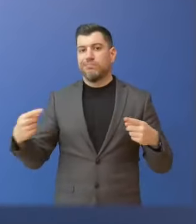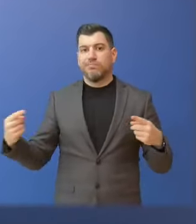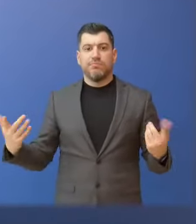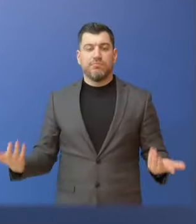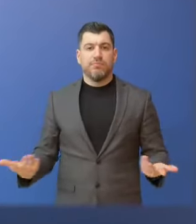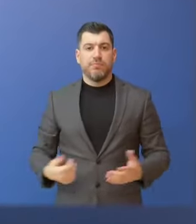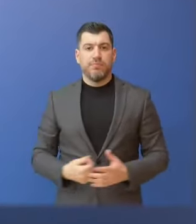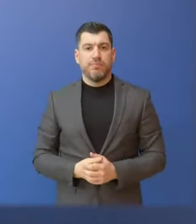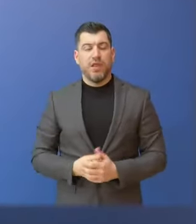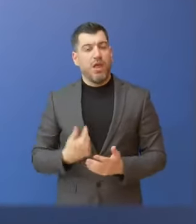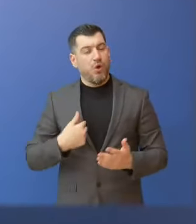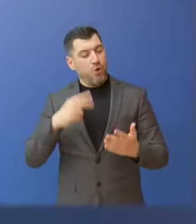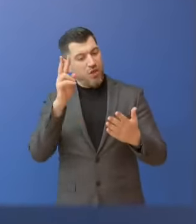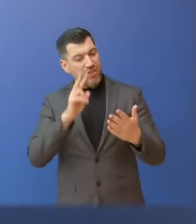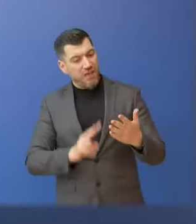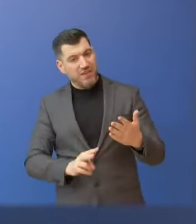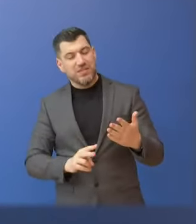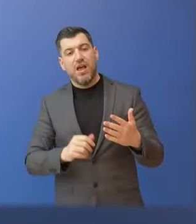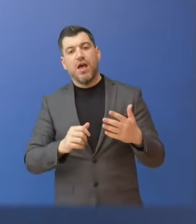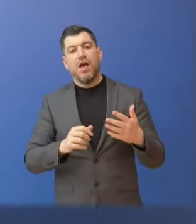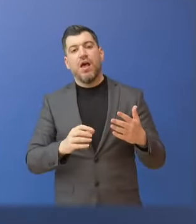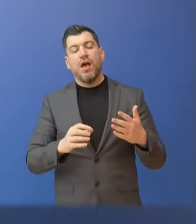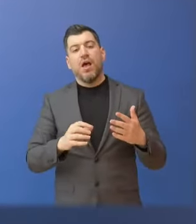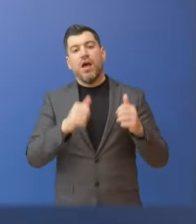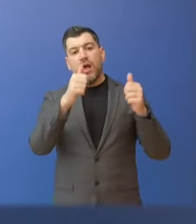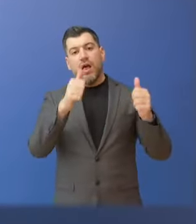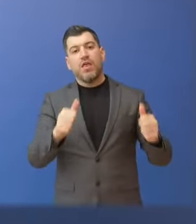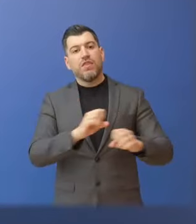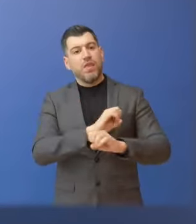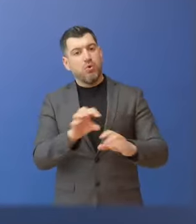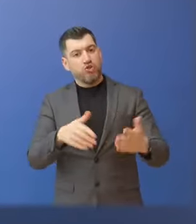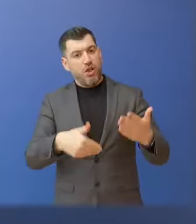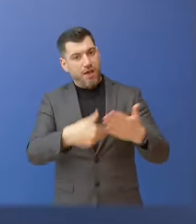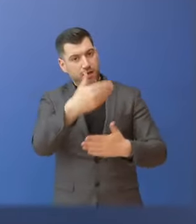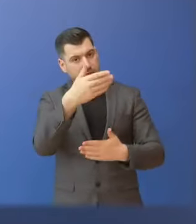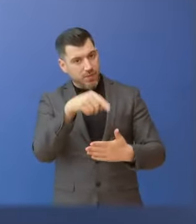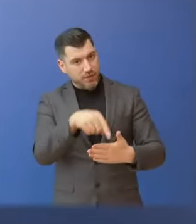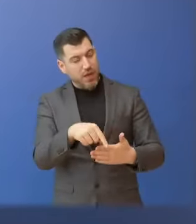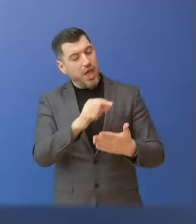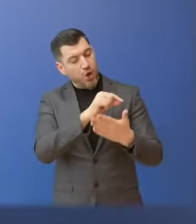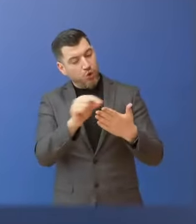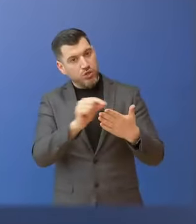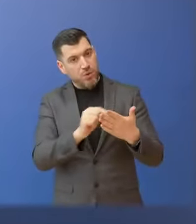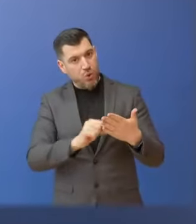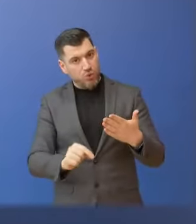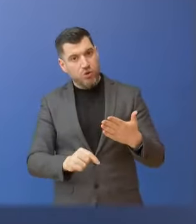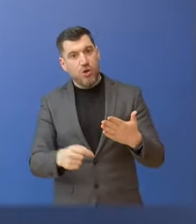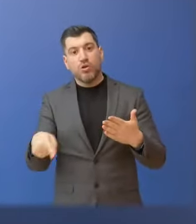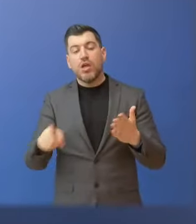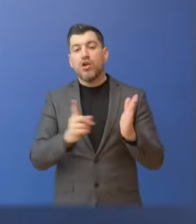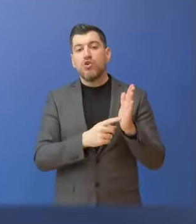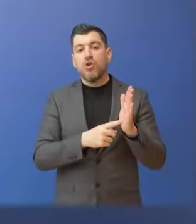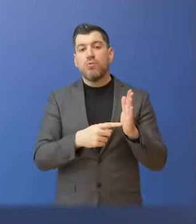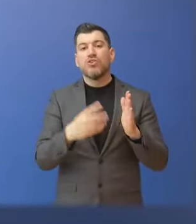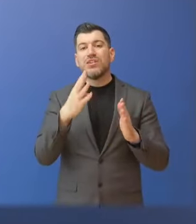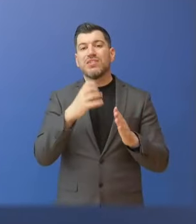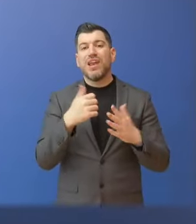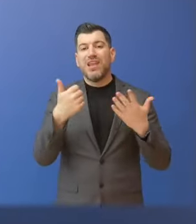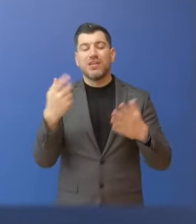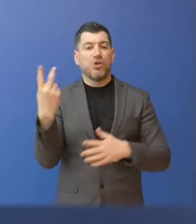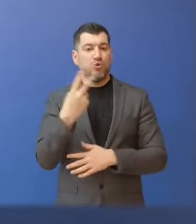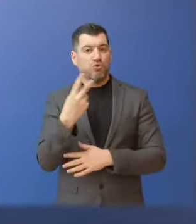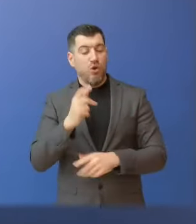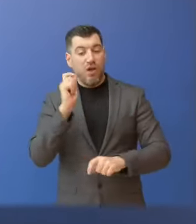τα δημοσιεύματα άκουσα αυτή την κριτική έχω σημειώσει κάποια εξ αυτών να πούμε καταρχάς ότι με το νόμο 4622 του 2019